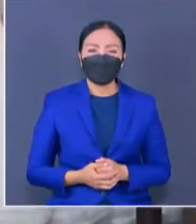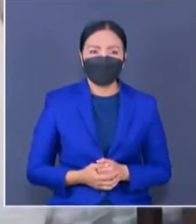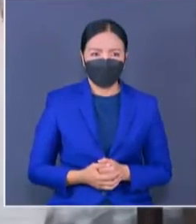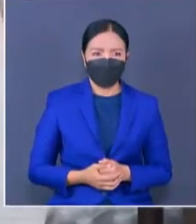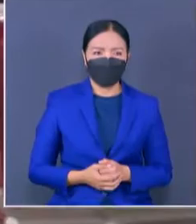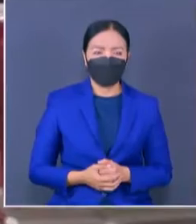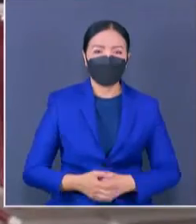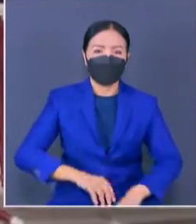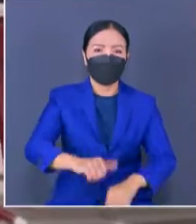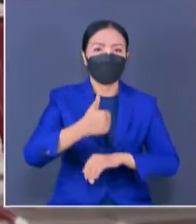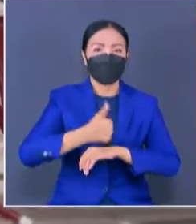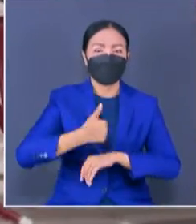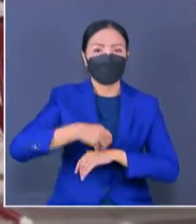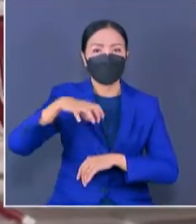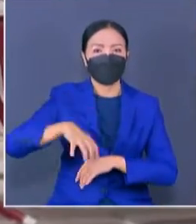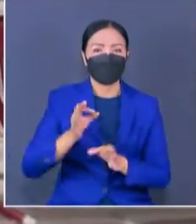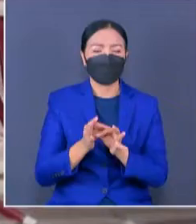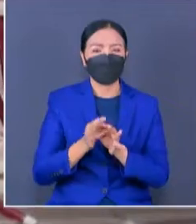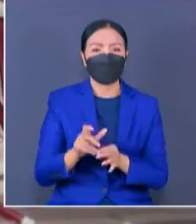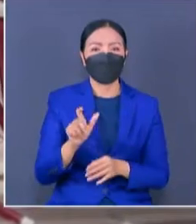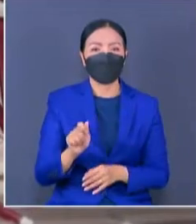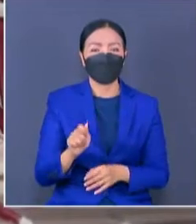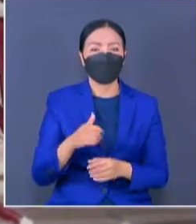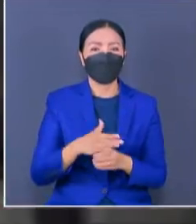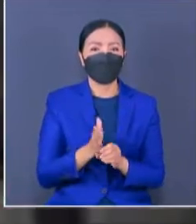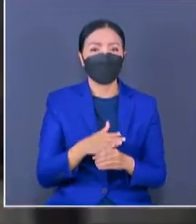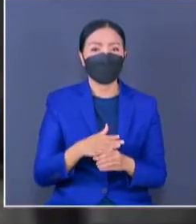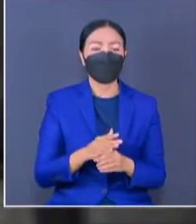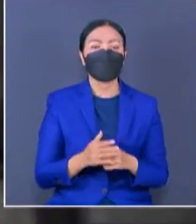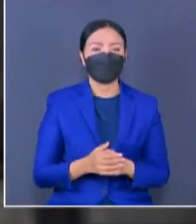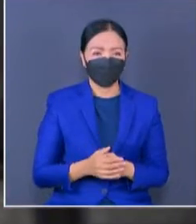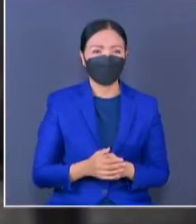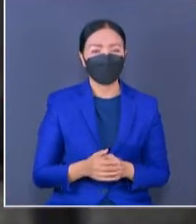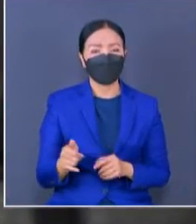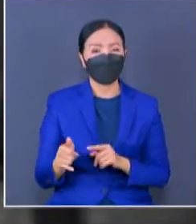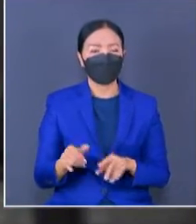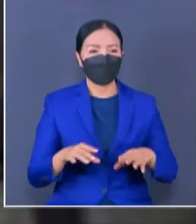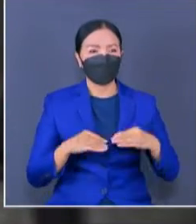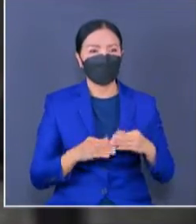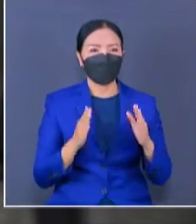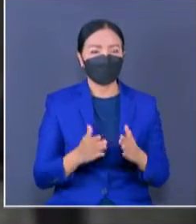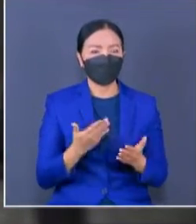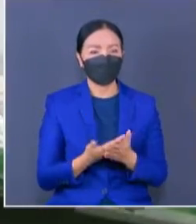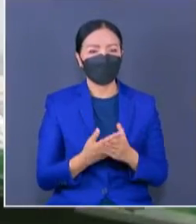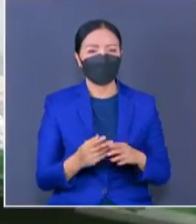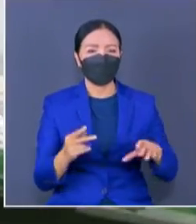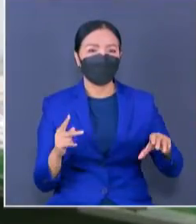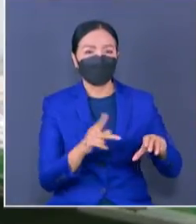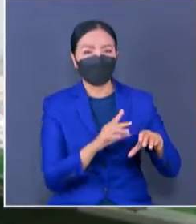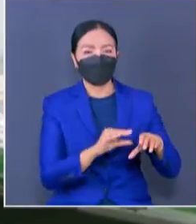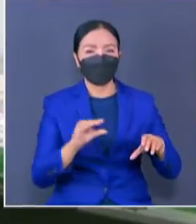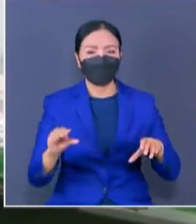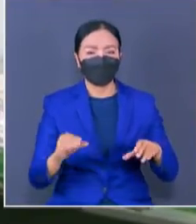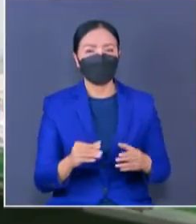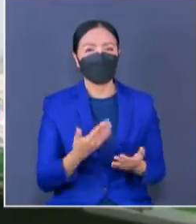ผู้อำนวยการธนาคารออมสินนายวิทัยรัตนากรก็ยอมรับว่าสภาพปัญหาที่ลูกหนี้หรือว่าประชาชนต้องเผชิญ